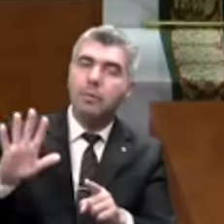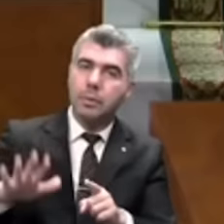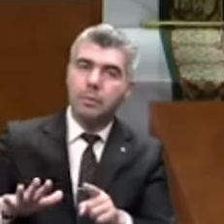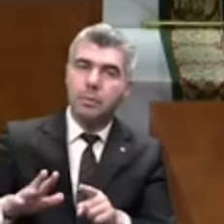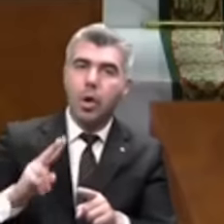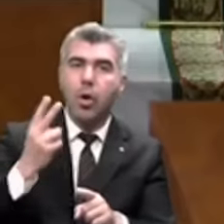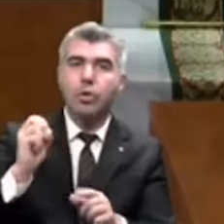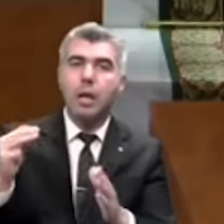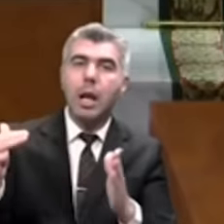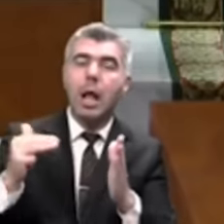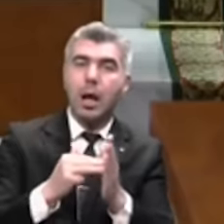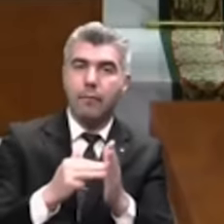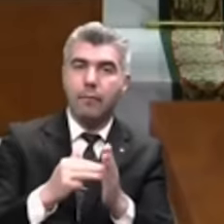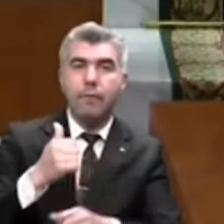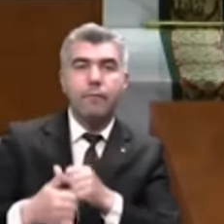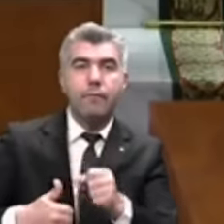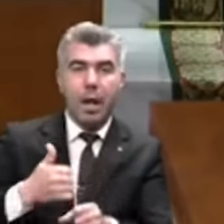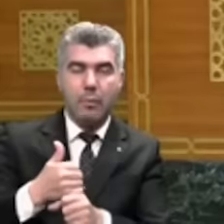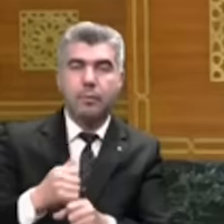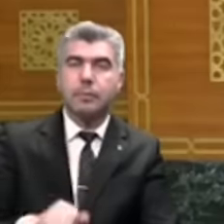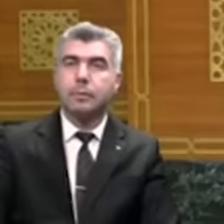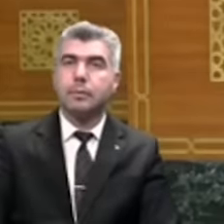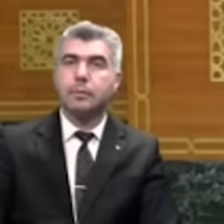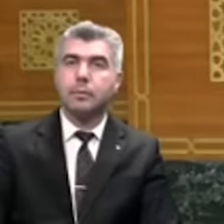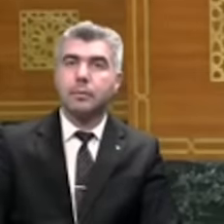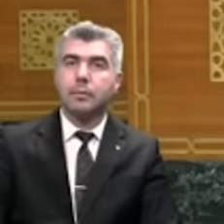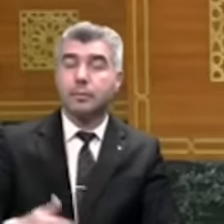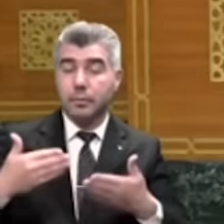واحد في السنه. حنا الان كنتكلموا على